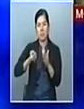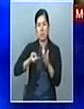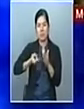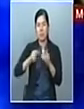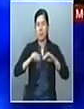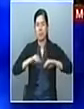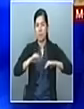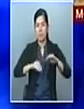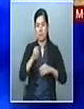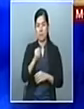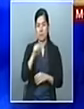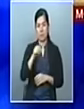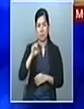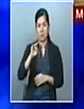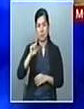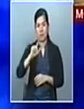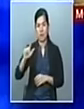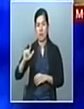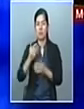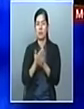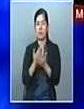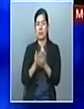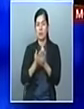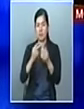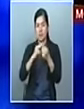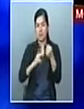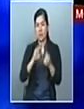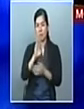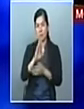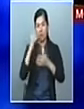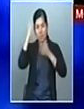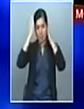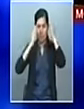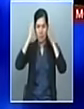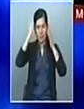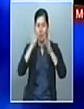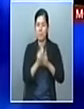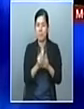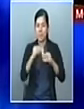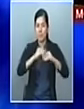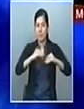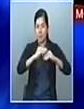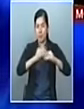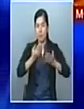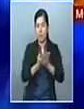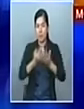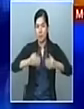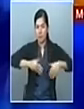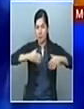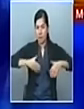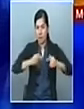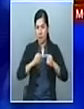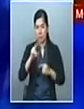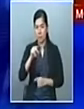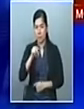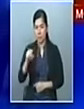ประมาณ 10.7 ล้านมาเลเซียริงกิตนะครับแม้ว่าในแง่ของตัวรายได้เองจะโตขึ้นได้ 2% ก็ตามนะครับถ้าดูครึ่งปีนะ